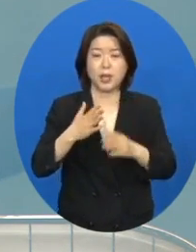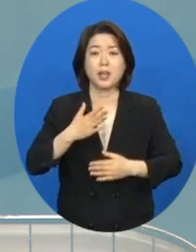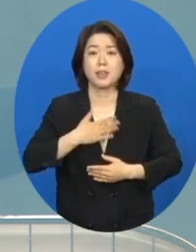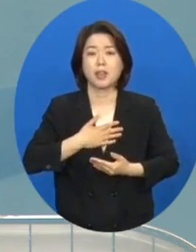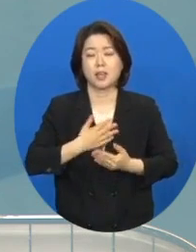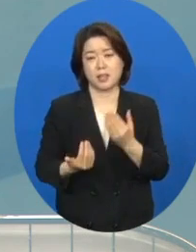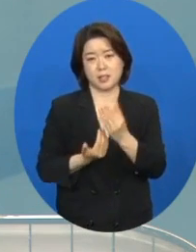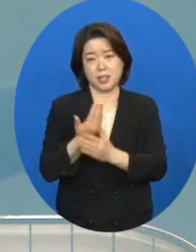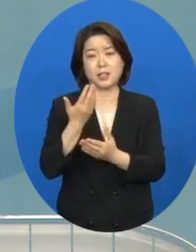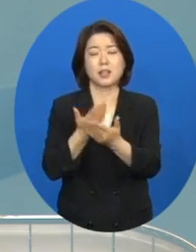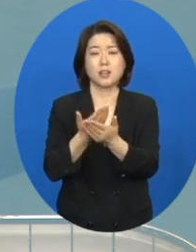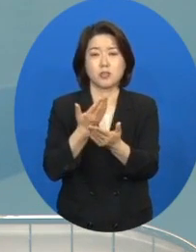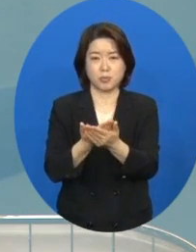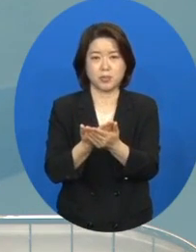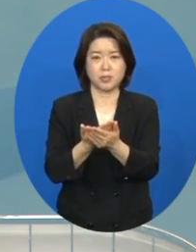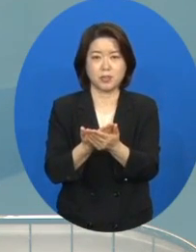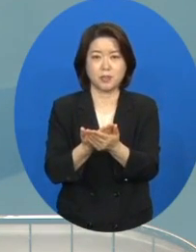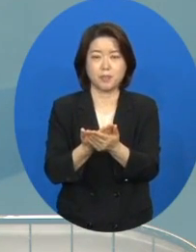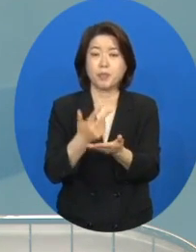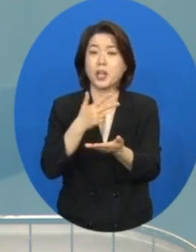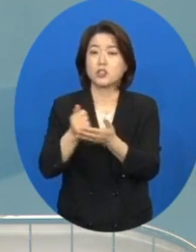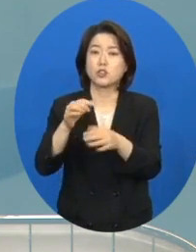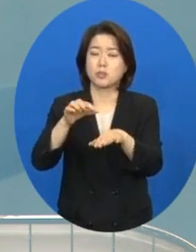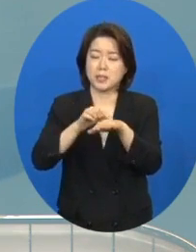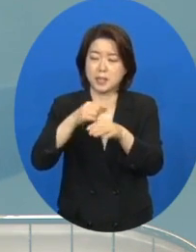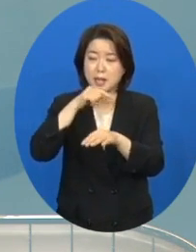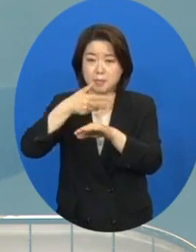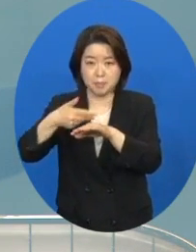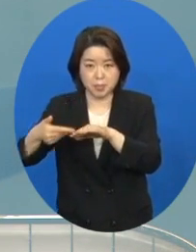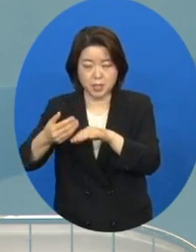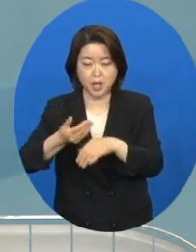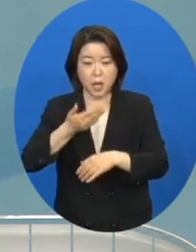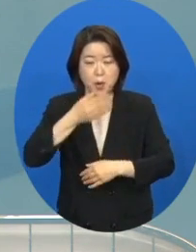내게 일어나게 해 주옵소서. 주님의 살과 피를